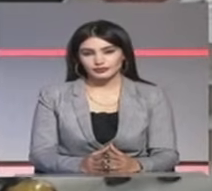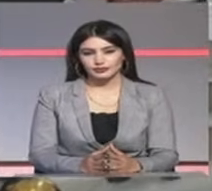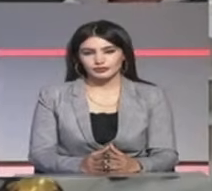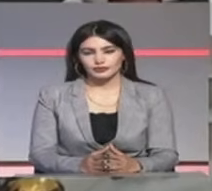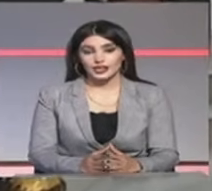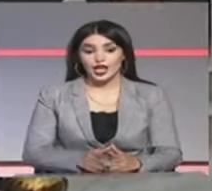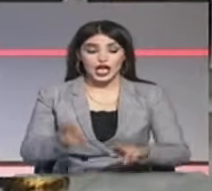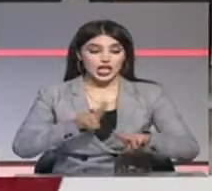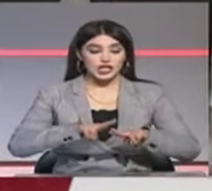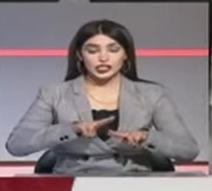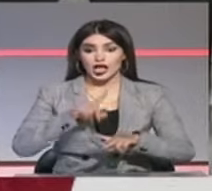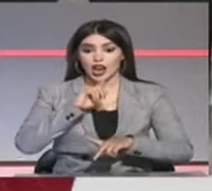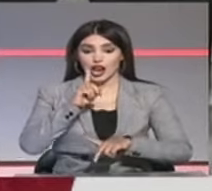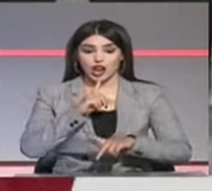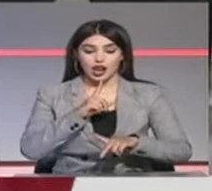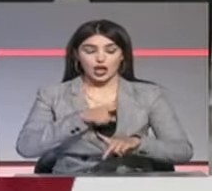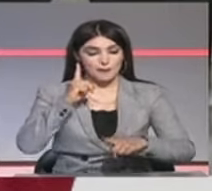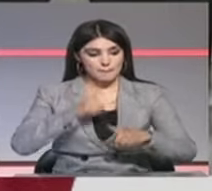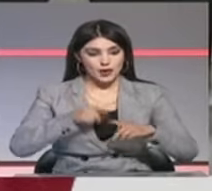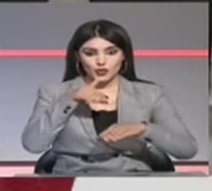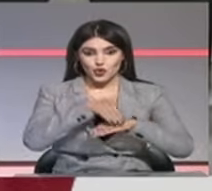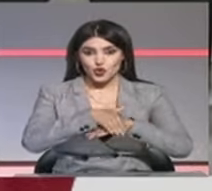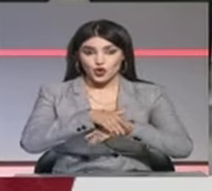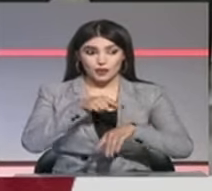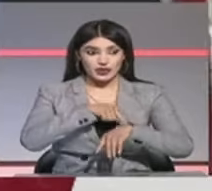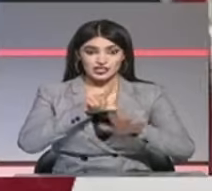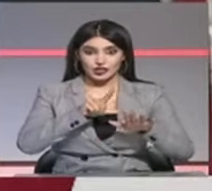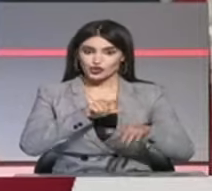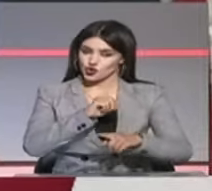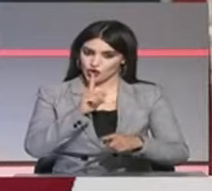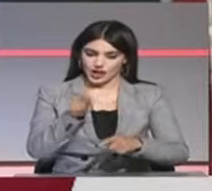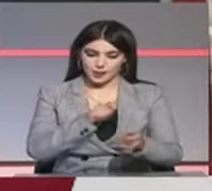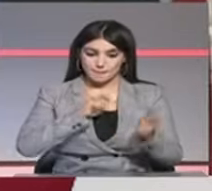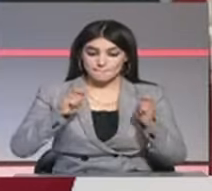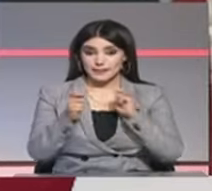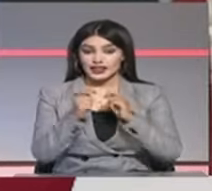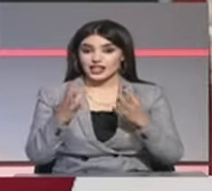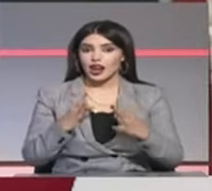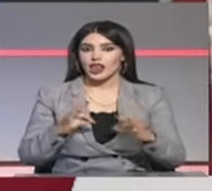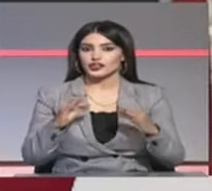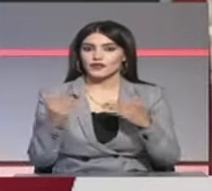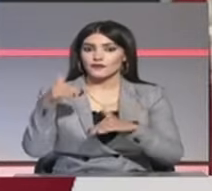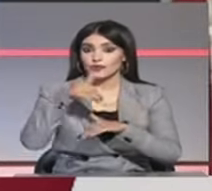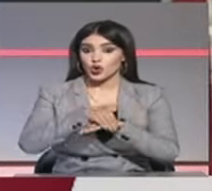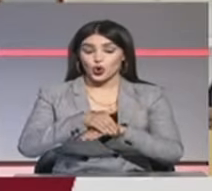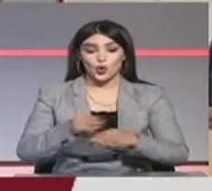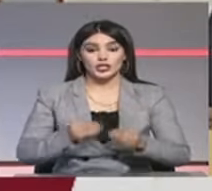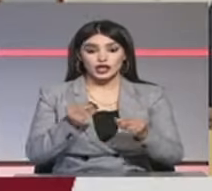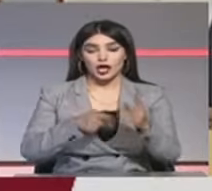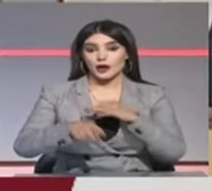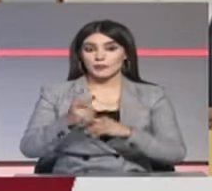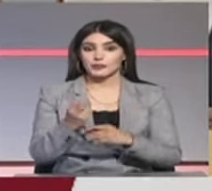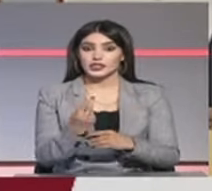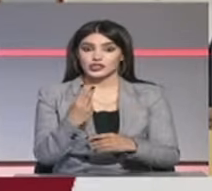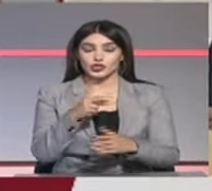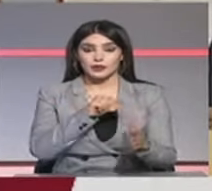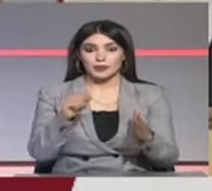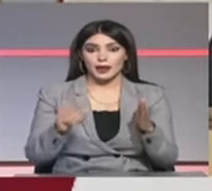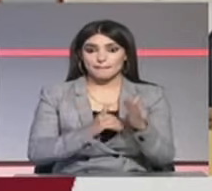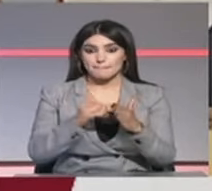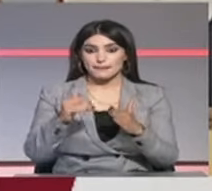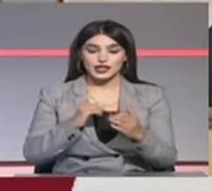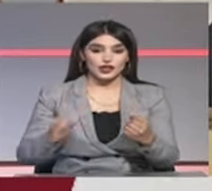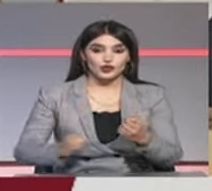تعديل قرار فرض حظر الجولان بدايه من الساعه العاشره ليلا وتخصيص اكثر من مائتين وسبعين من ان دينار